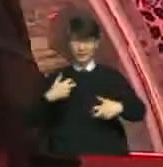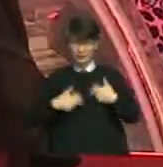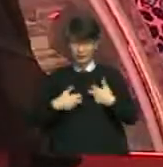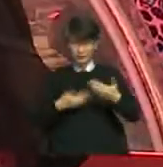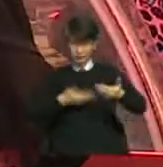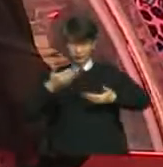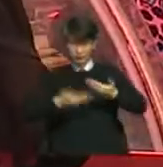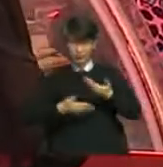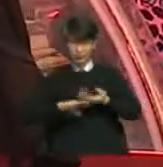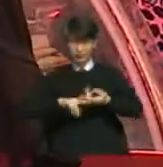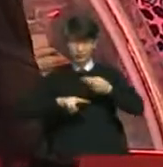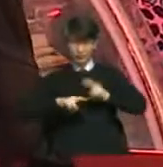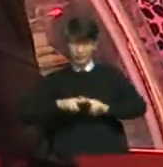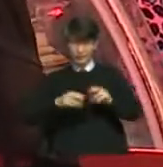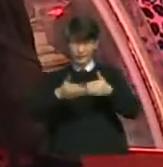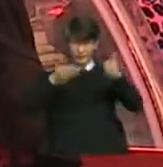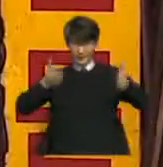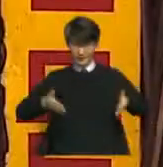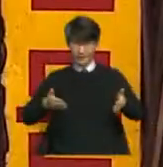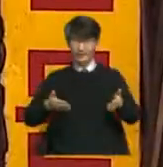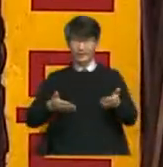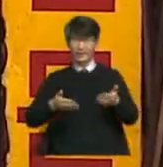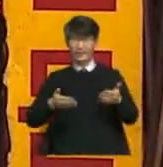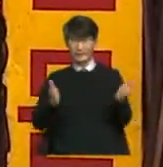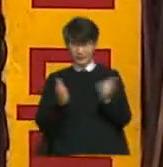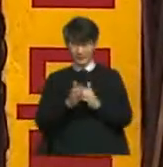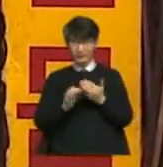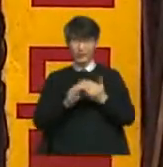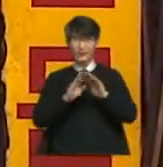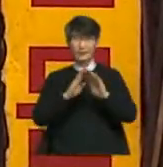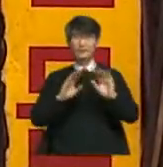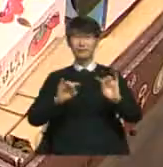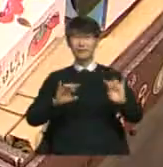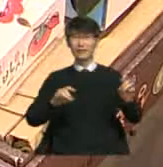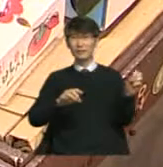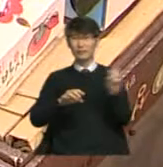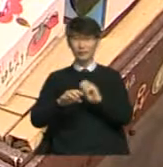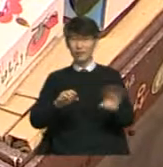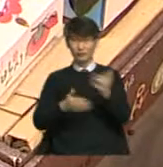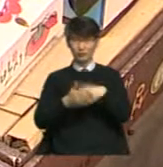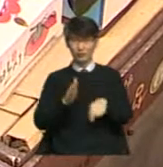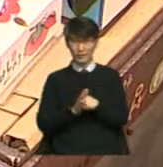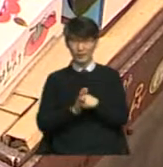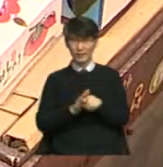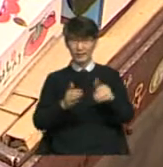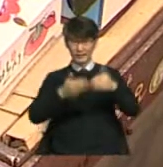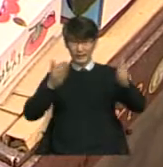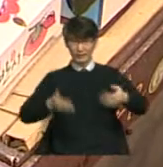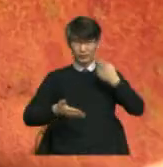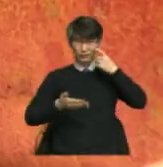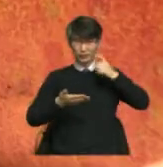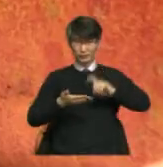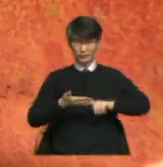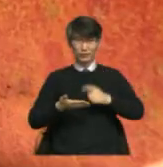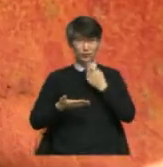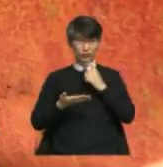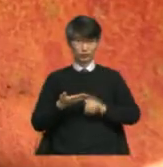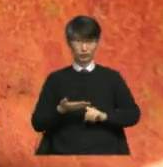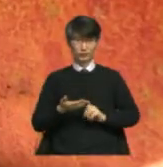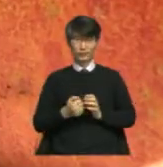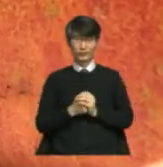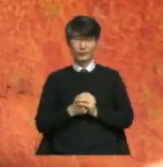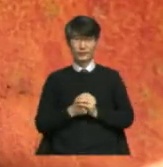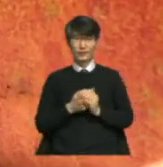주고받는 선물세트 그러나 명절이 지나면 집집마다 버리기 위해 내다 놓은 선물상자를 쉽게 볼 수 있습니다